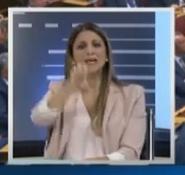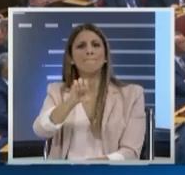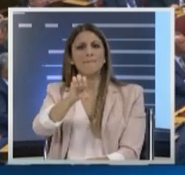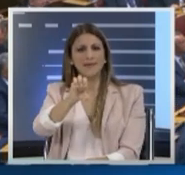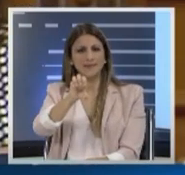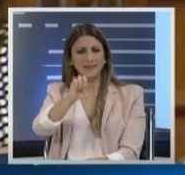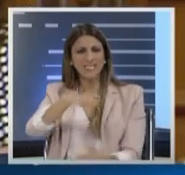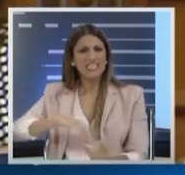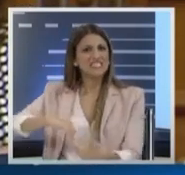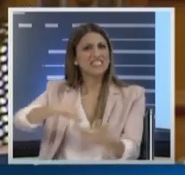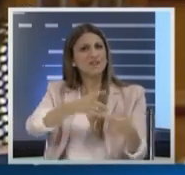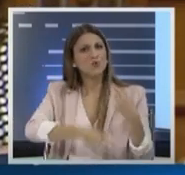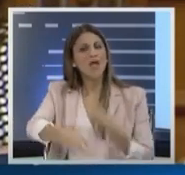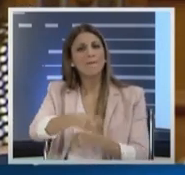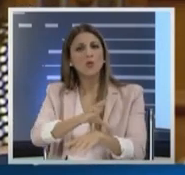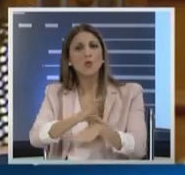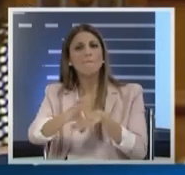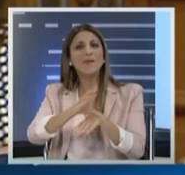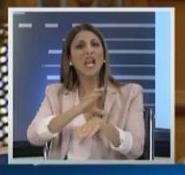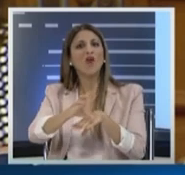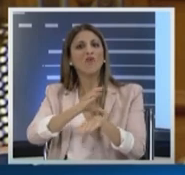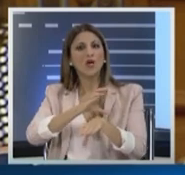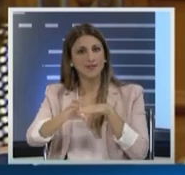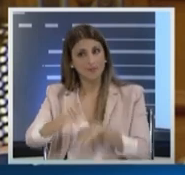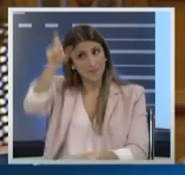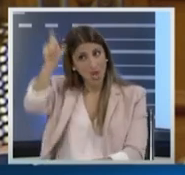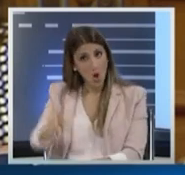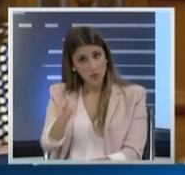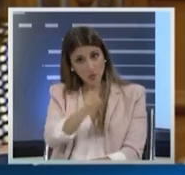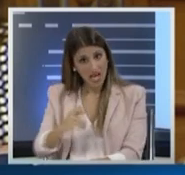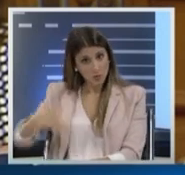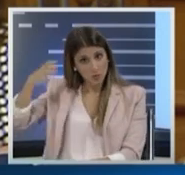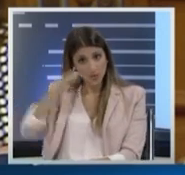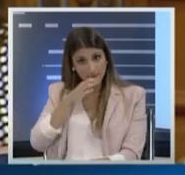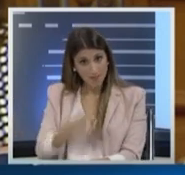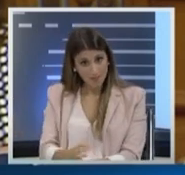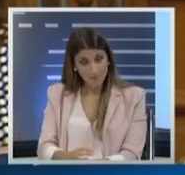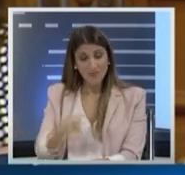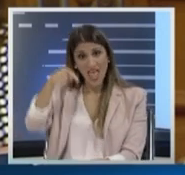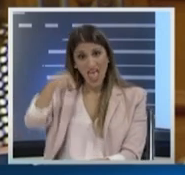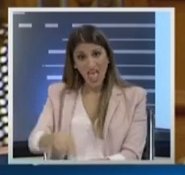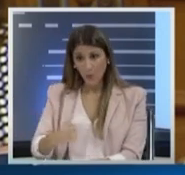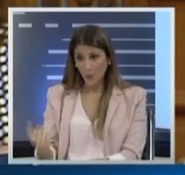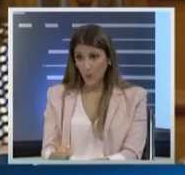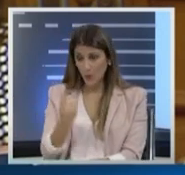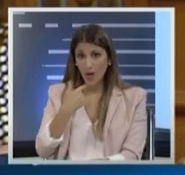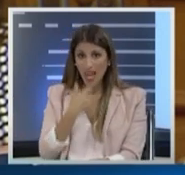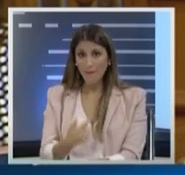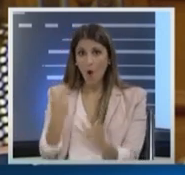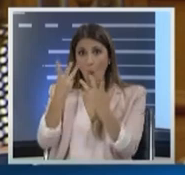αναφέρθηκε επί λέξη για το γεγονός ότι στις μέρες μας το οκτάωρο έχει ξεπεραστεί.